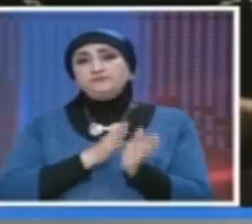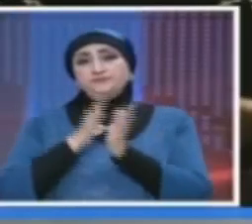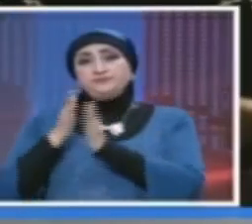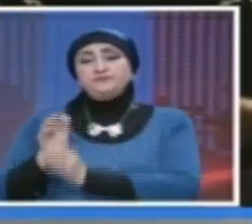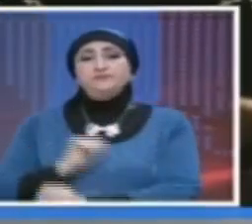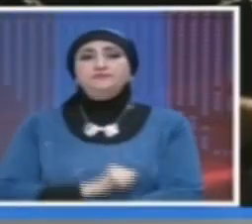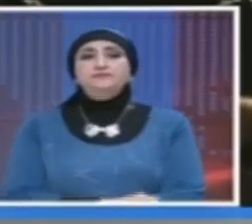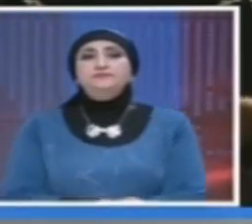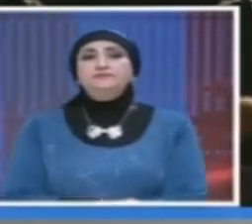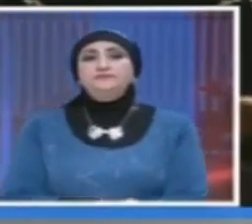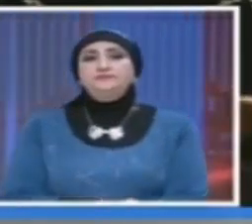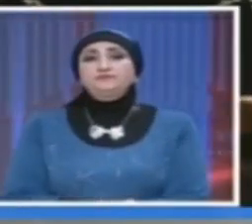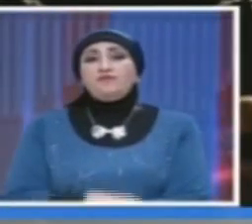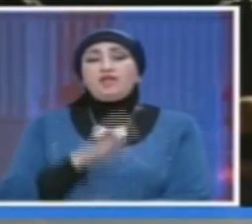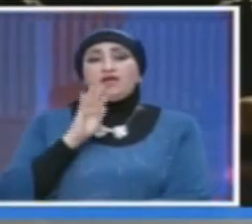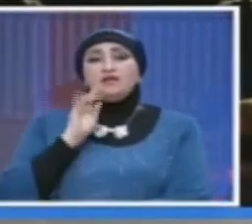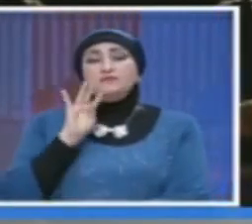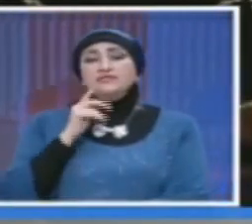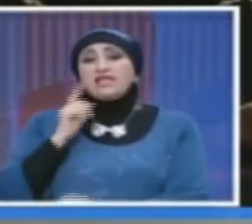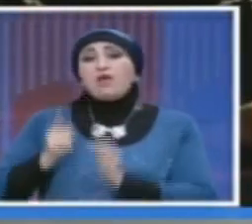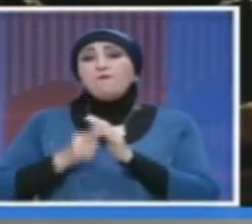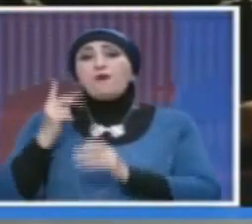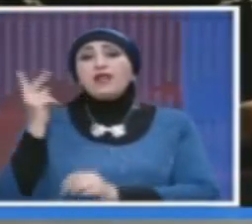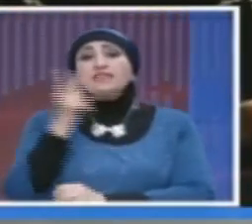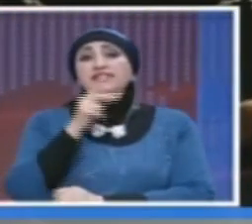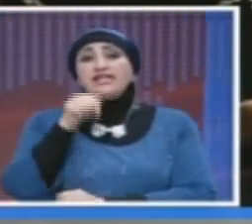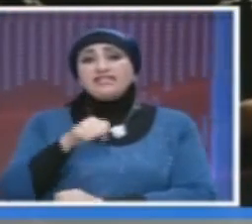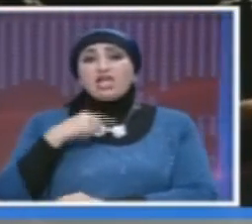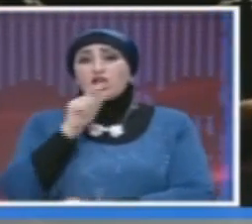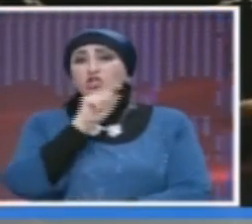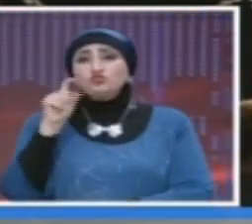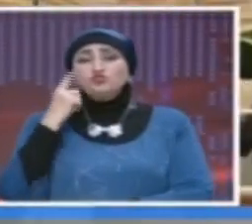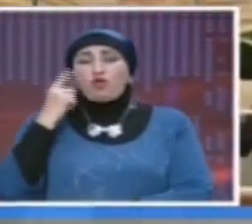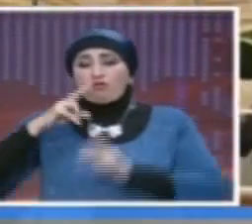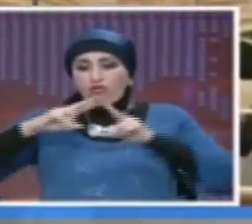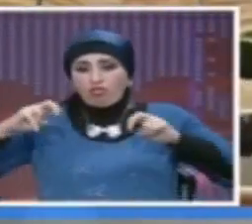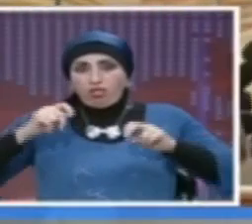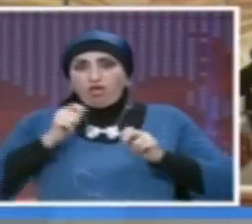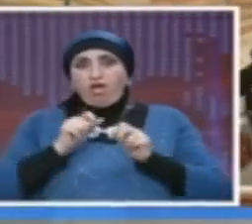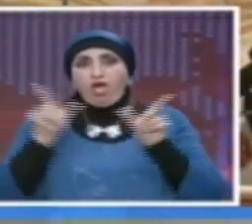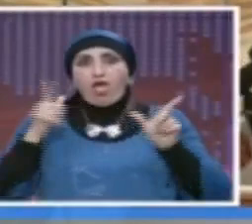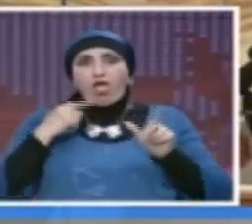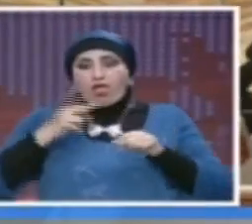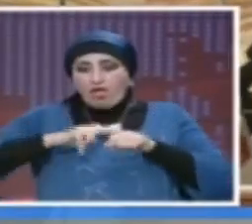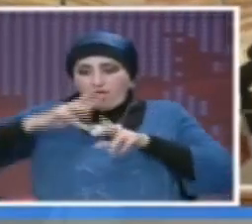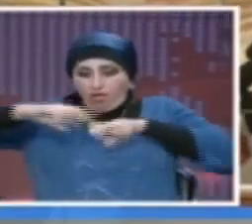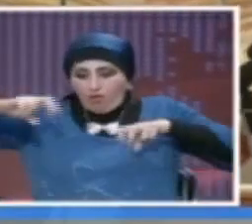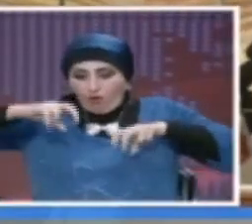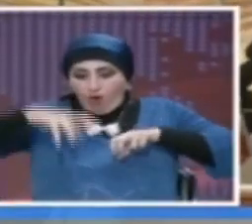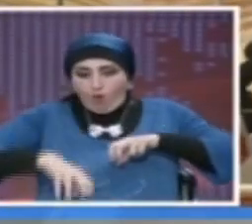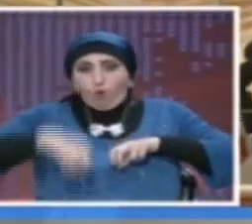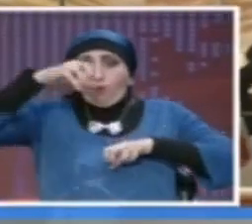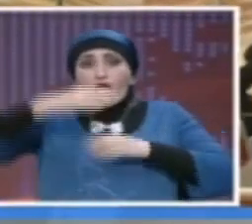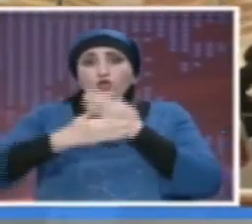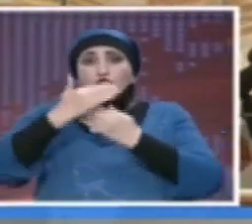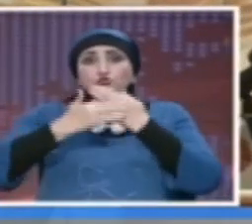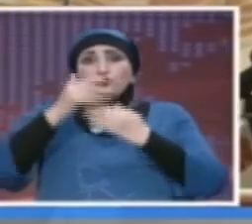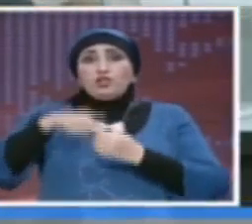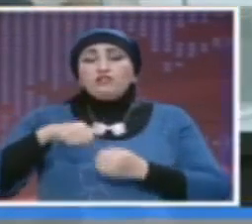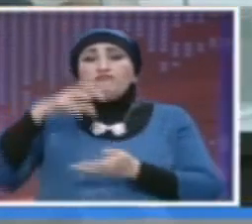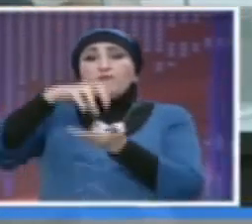95% من الاكتشافات اخر 3-4 سنين. للمرة الثانية خلال شهر يتم الاعلان عن كشف اثري جديد بمنطقة